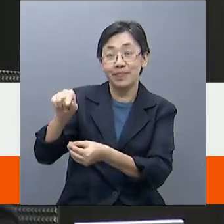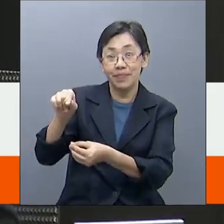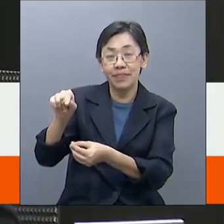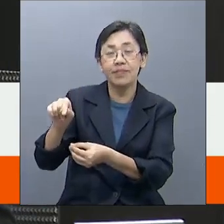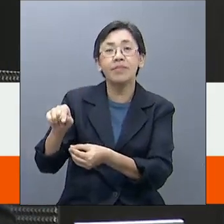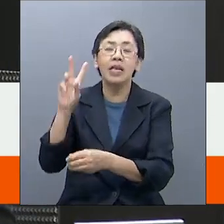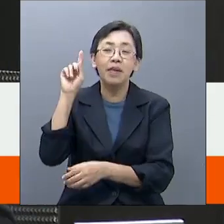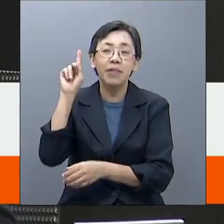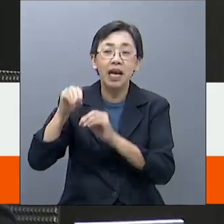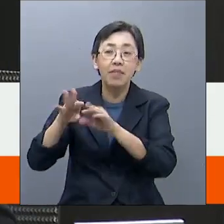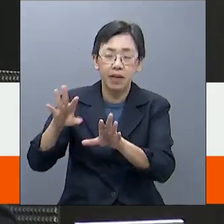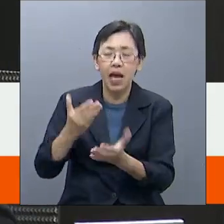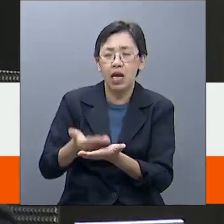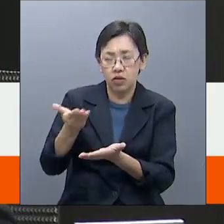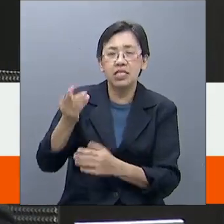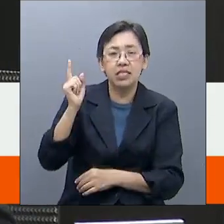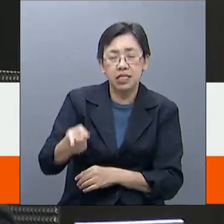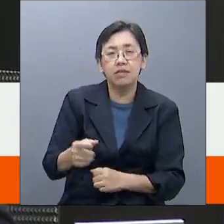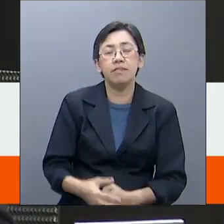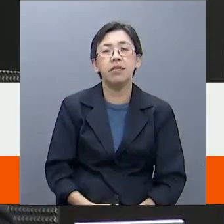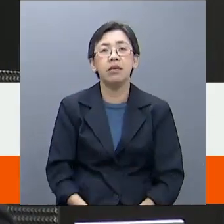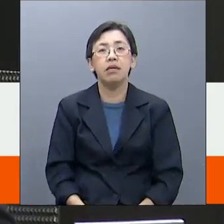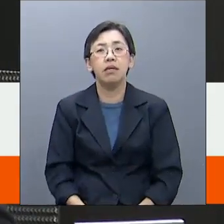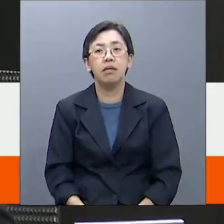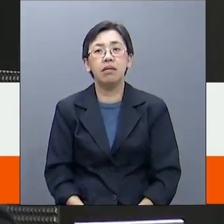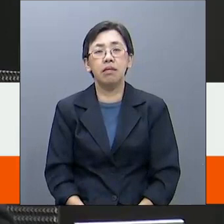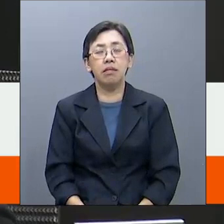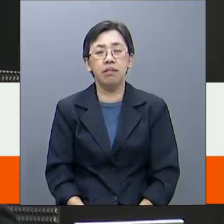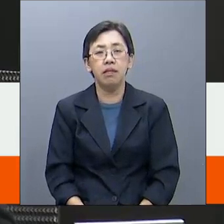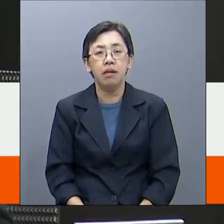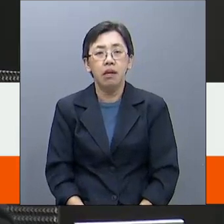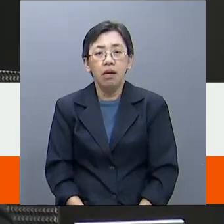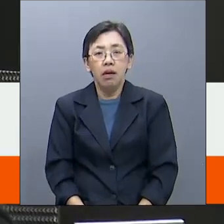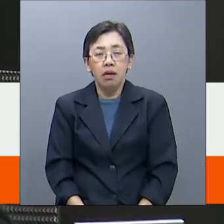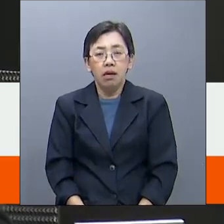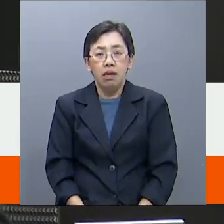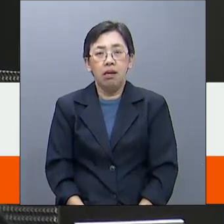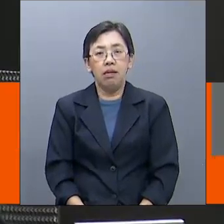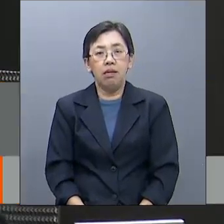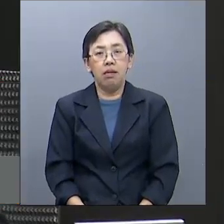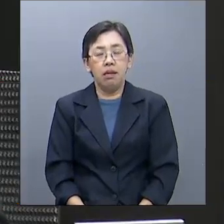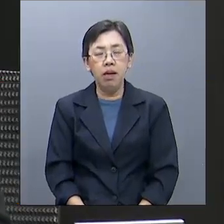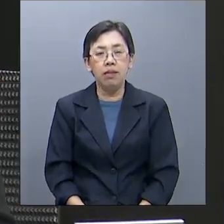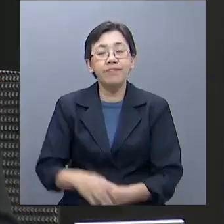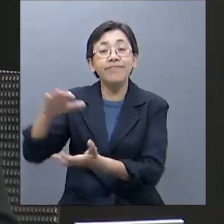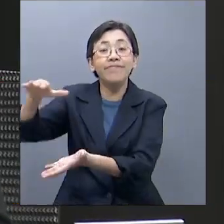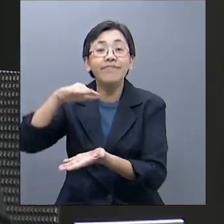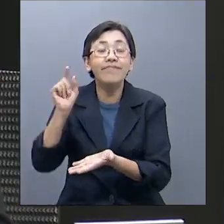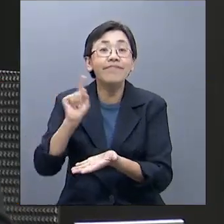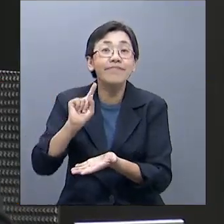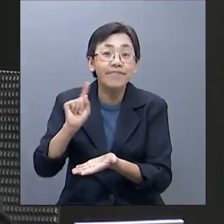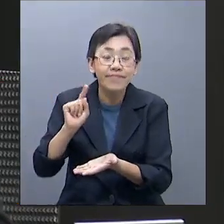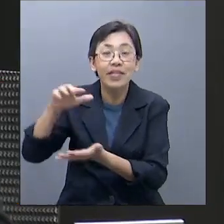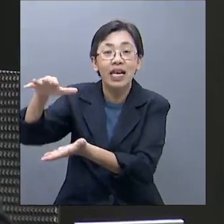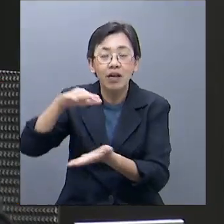ข่าวอยู่จริงนะคะทีนี้เนี่ยคู่ค้าเหล่านี้เนี่ยนะคะตอนที่นำเข้ามาก็เป็นการ